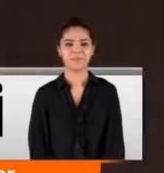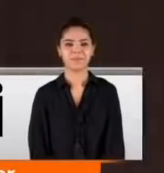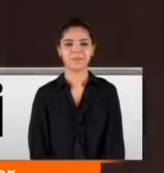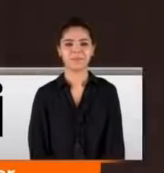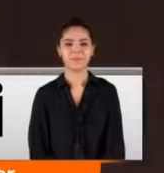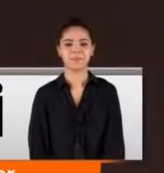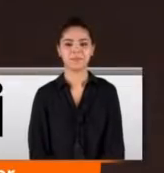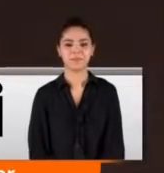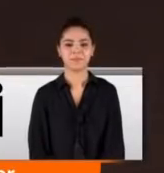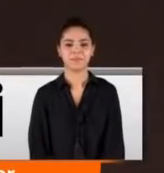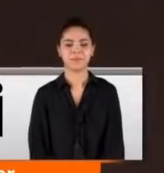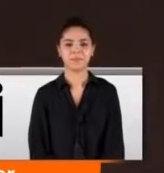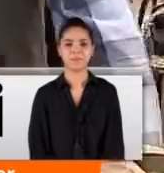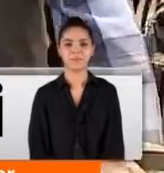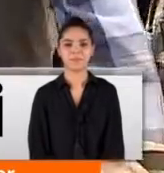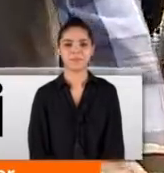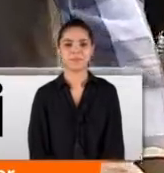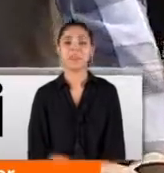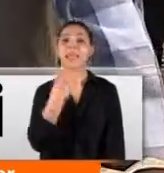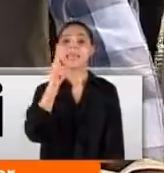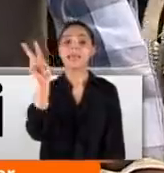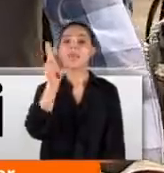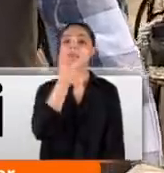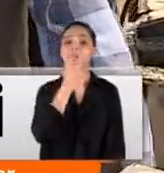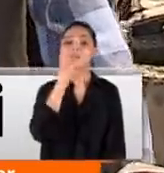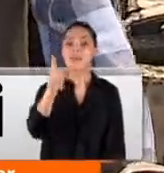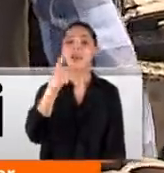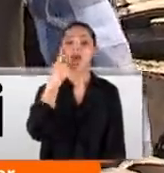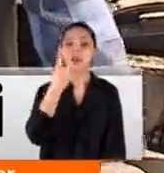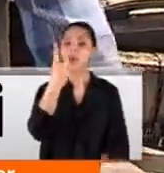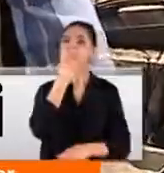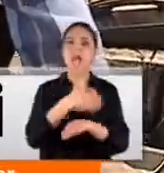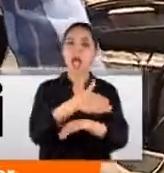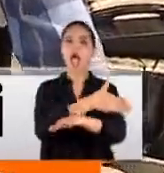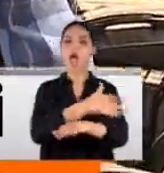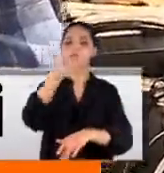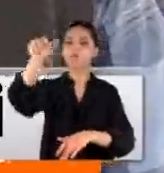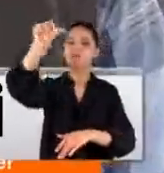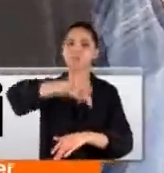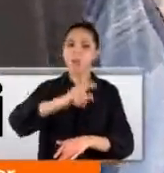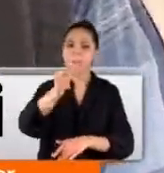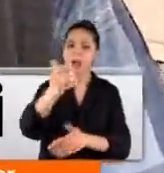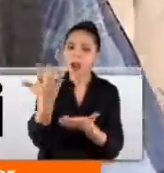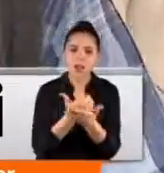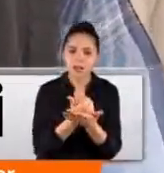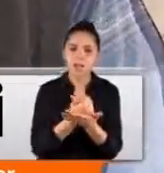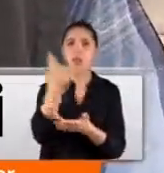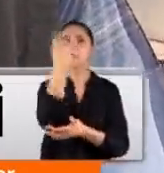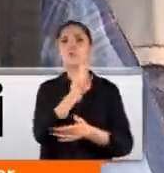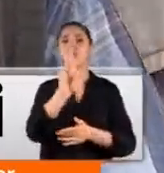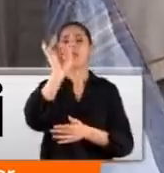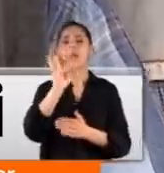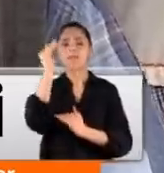Bundan sonra da yalnız bırakmayacağız. 2020 yılına kıyasla bir önceki yıl cironuz ne kadar azaldı? Yani %60-%70